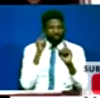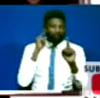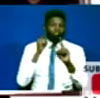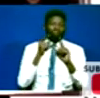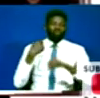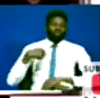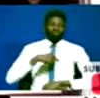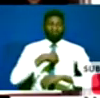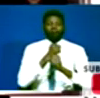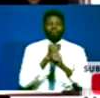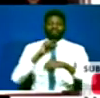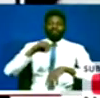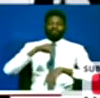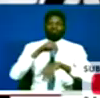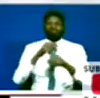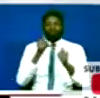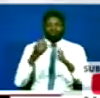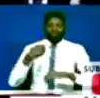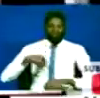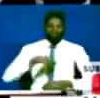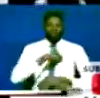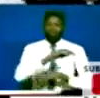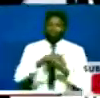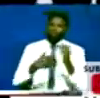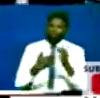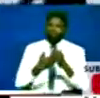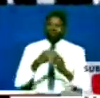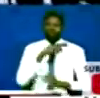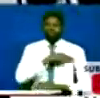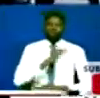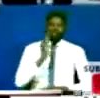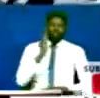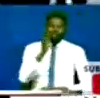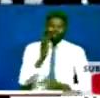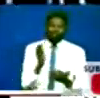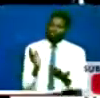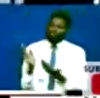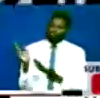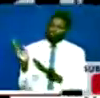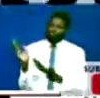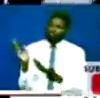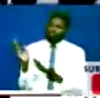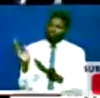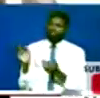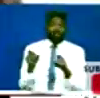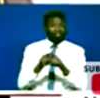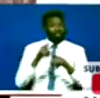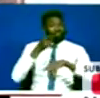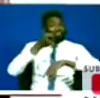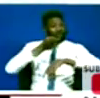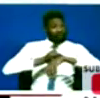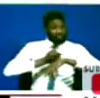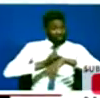ambayo itatufaa sote. Na kikundi cha S chini ya parade adjutant. Wakati huo huo, Rais